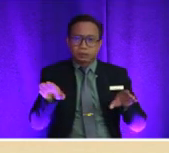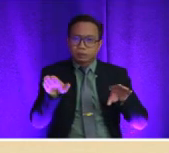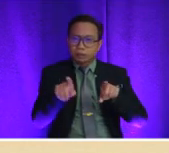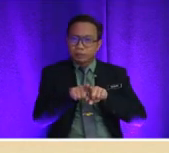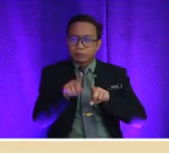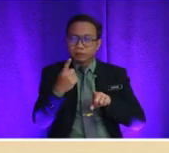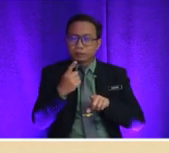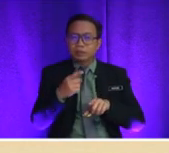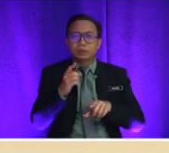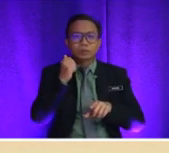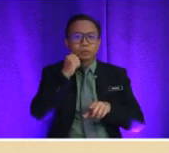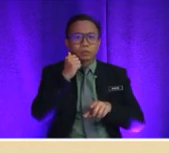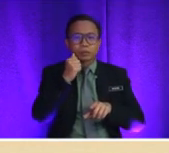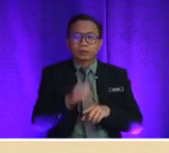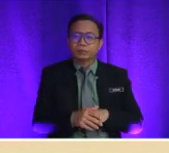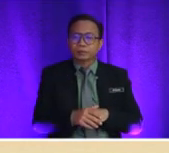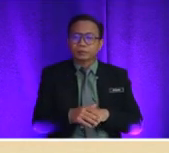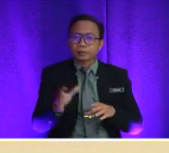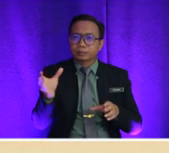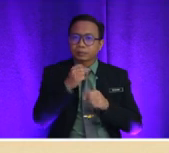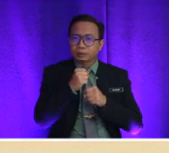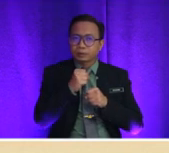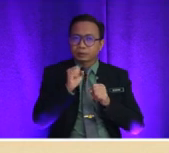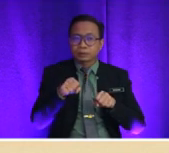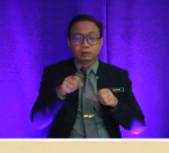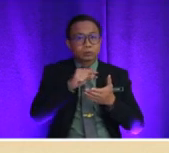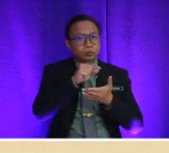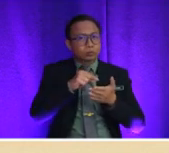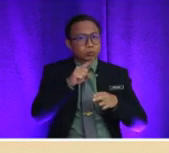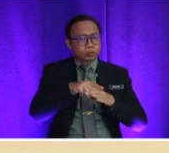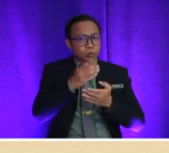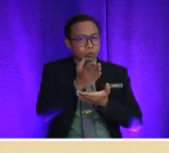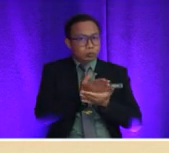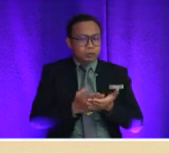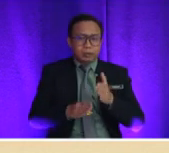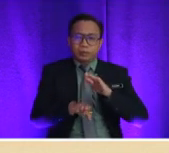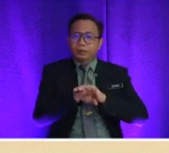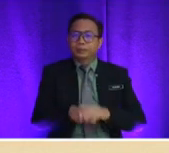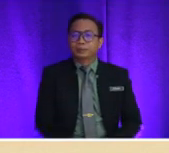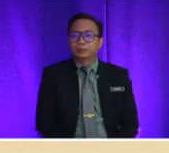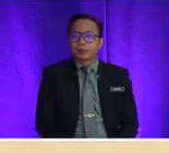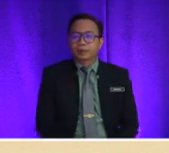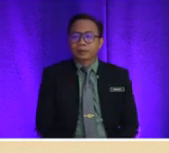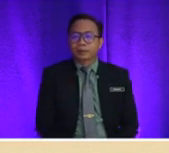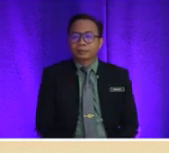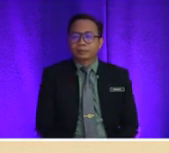betina milik kita tidak dapat ini maka kita Tulislah pada bagian bawah oke